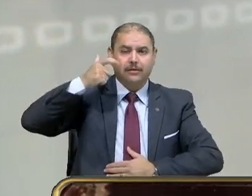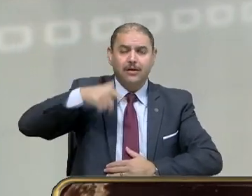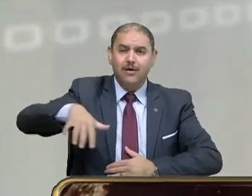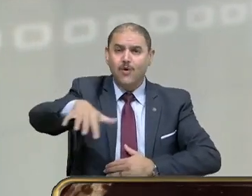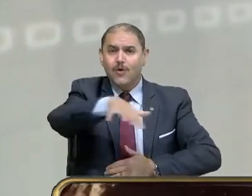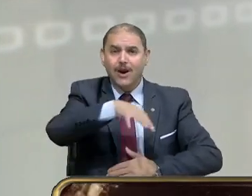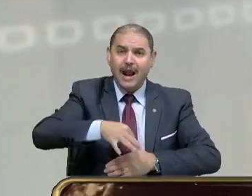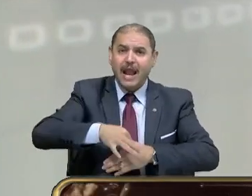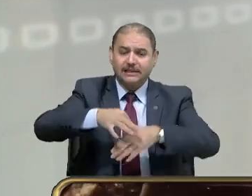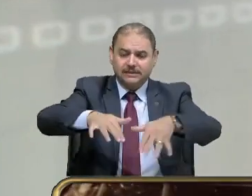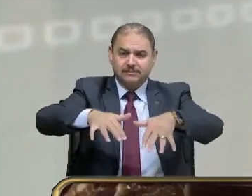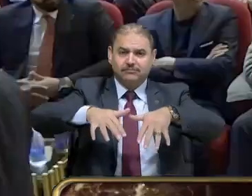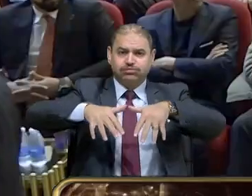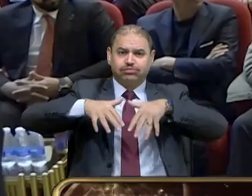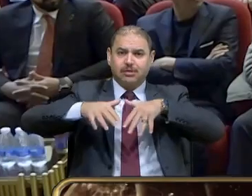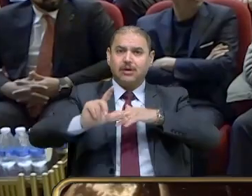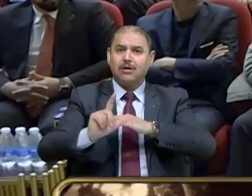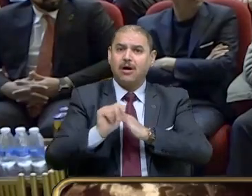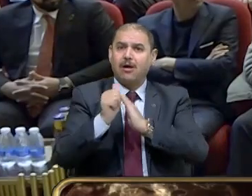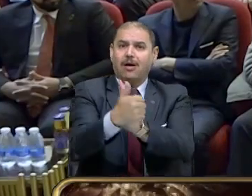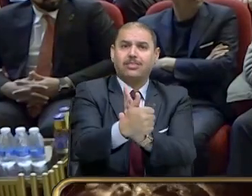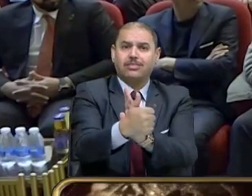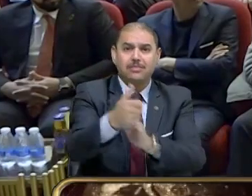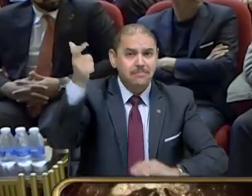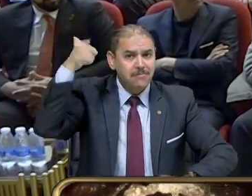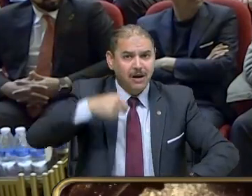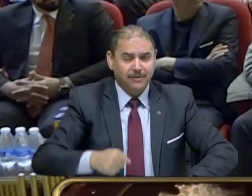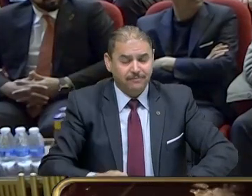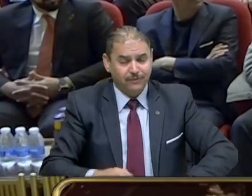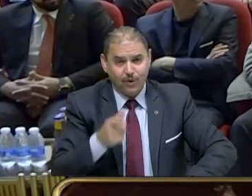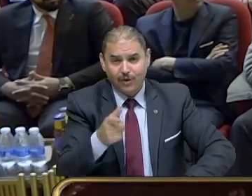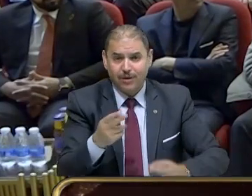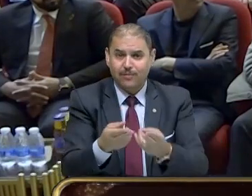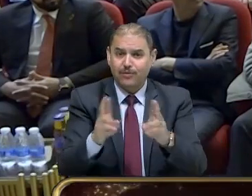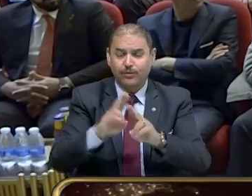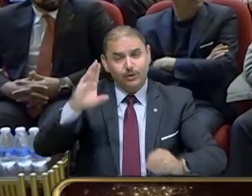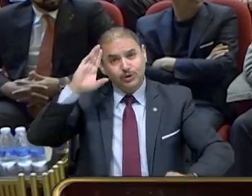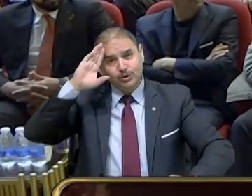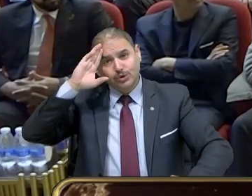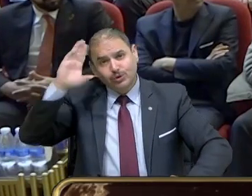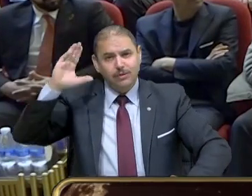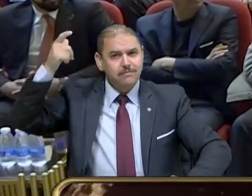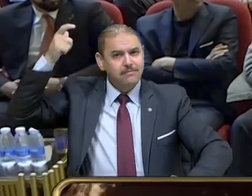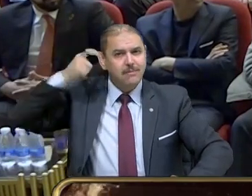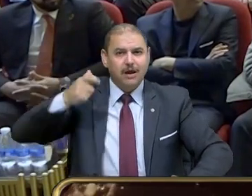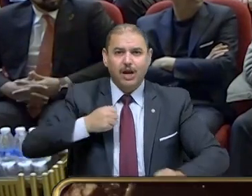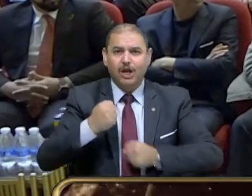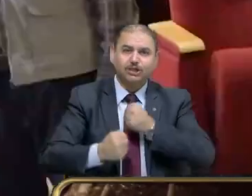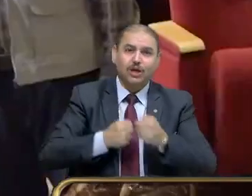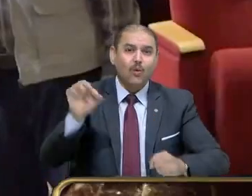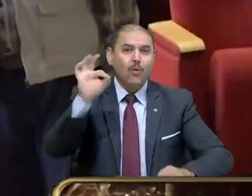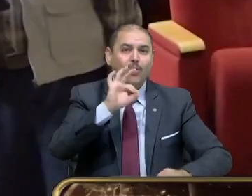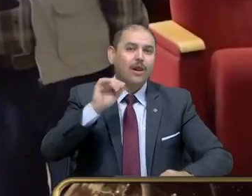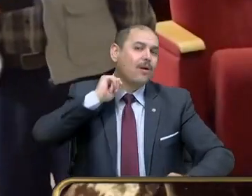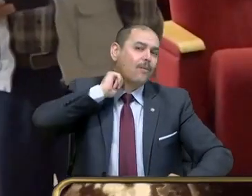جاء لدى رعايته فعالية بعنوان شكرا قيادتنا الهاشمية، نظمها مجموعة من الناشطين في محافظة